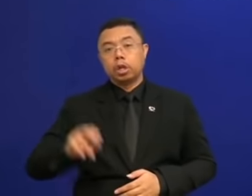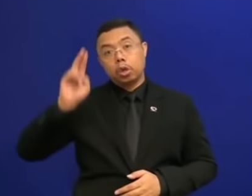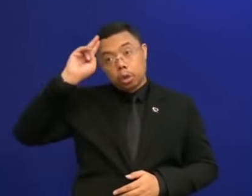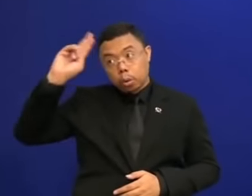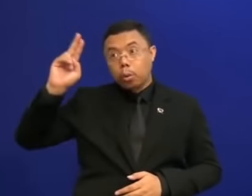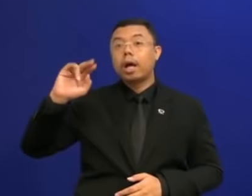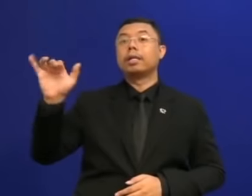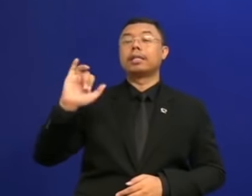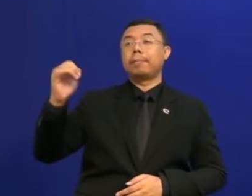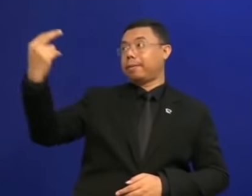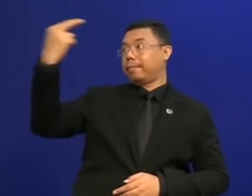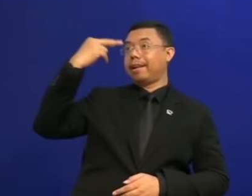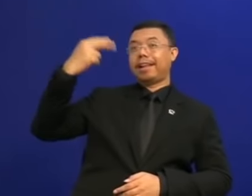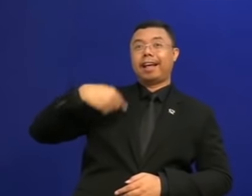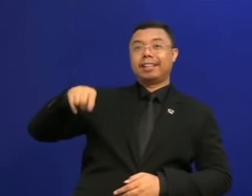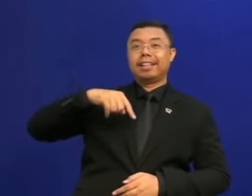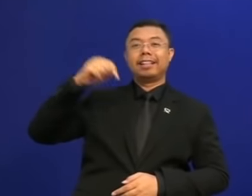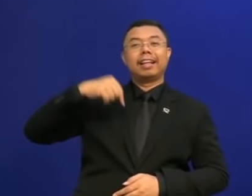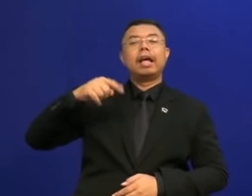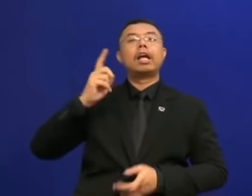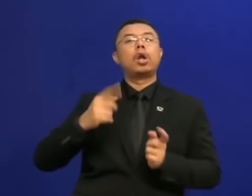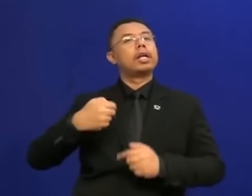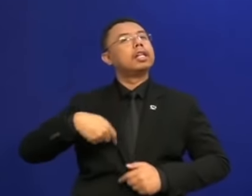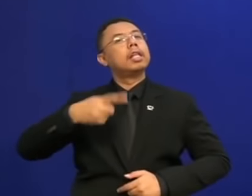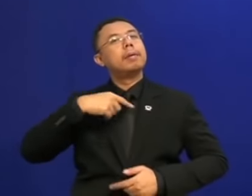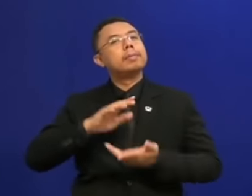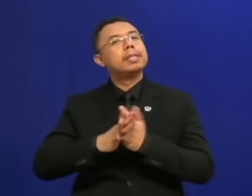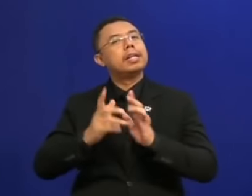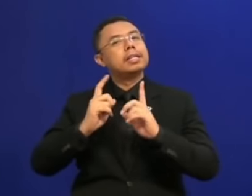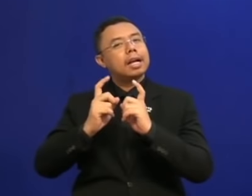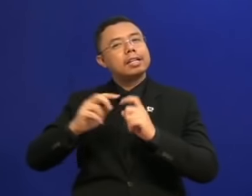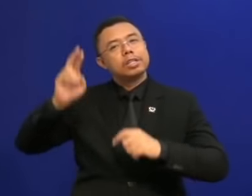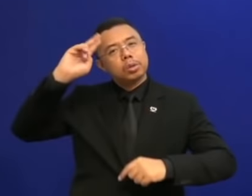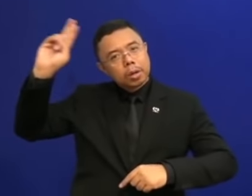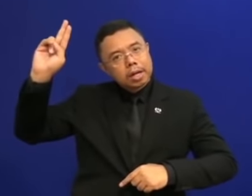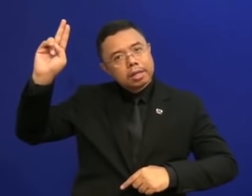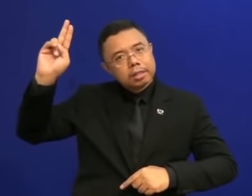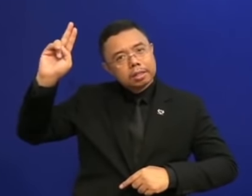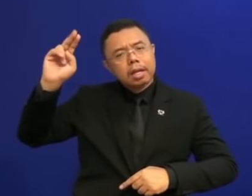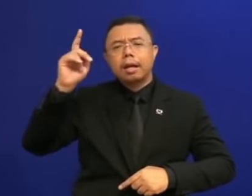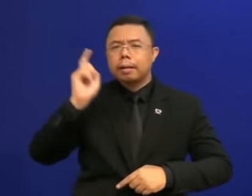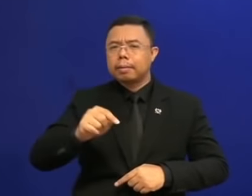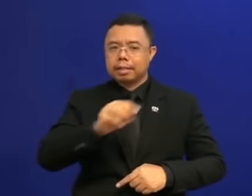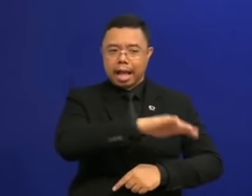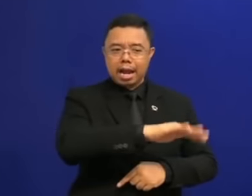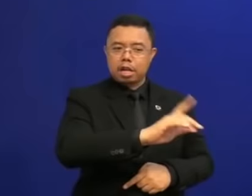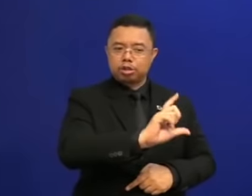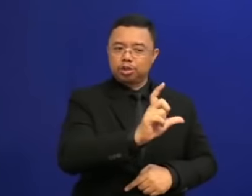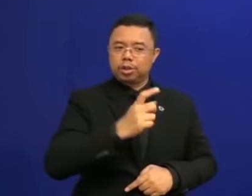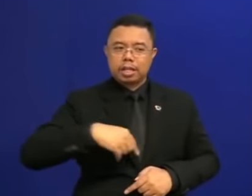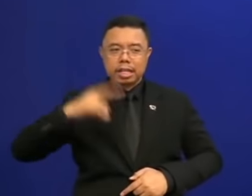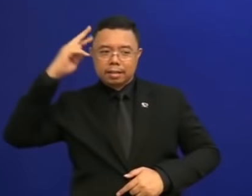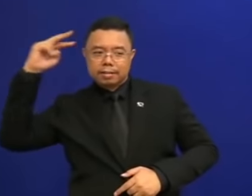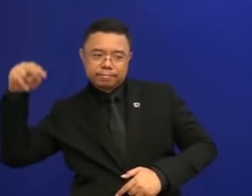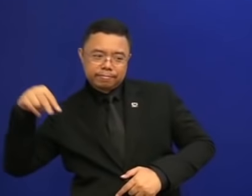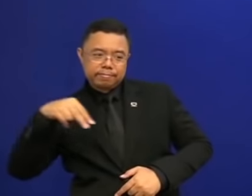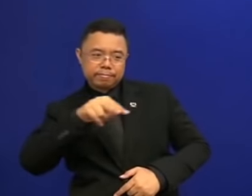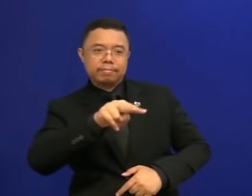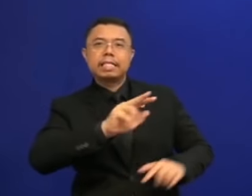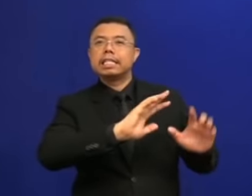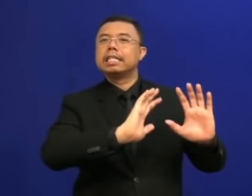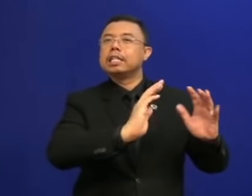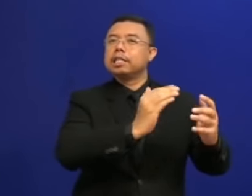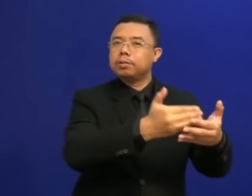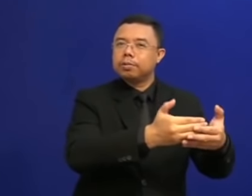Tuhan juga memandang kita demikian kalau kita menjadi kekasihnya. Pasti anak cucu kita juga dilindungi.